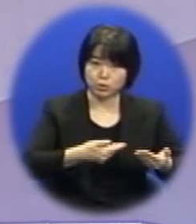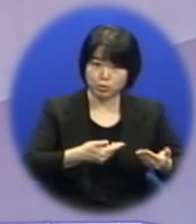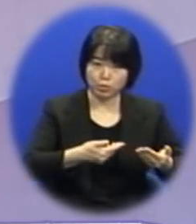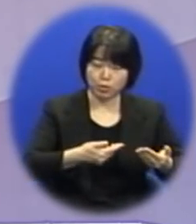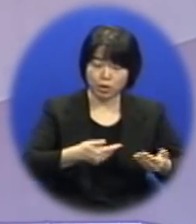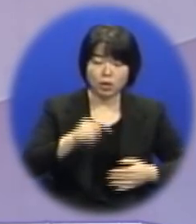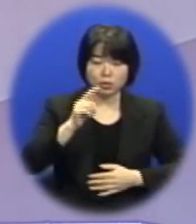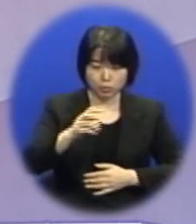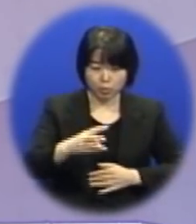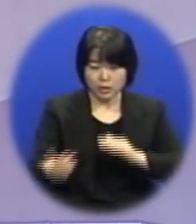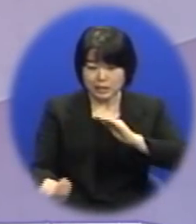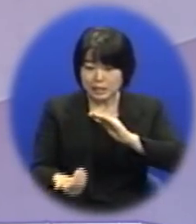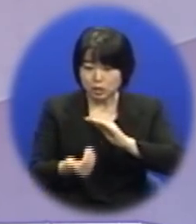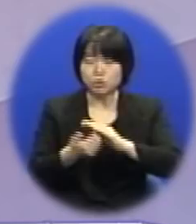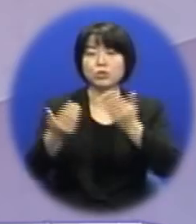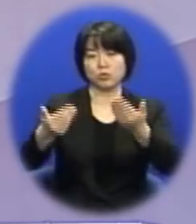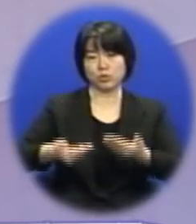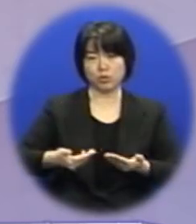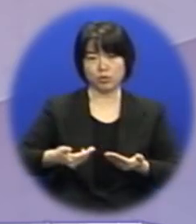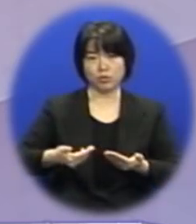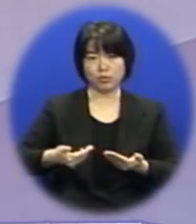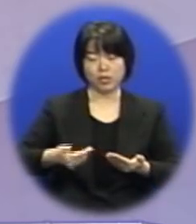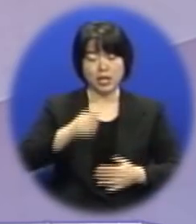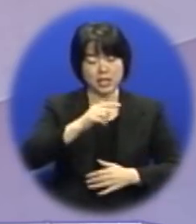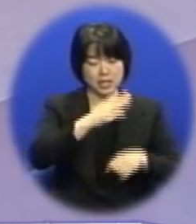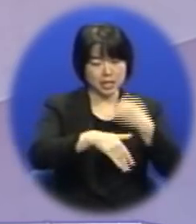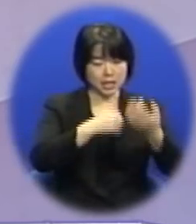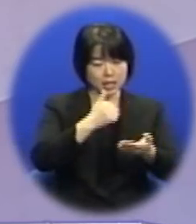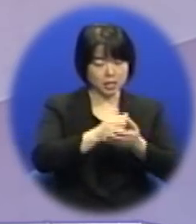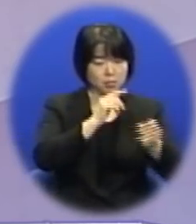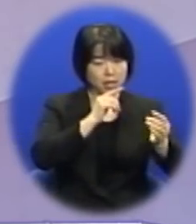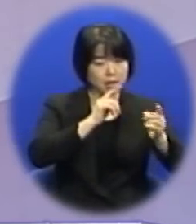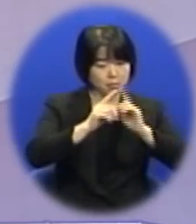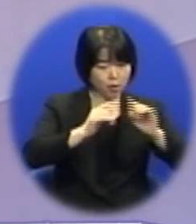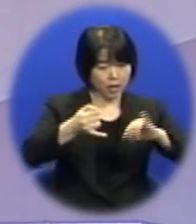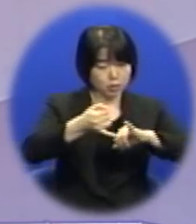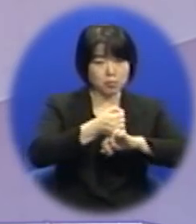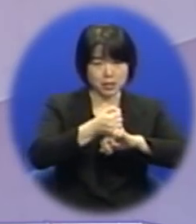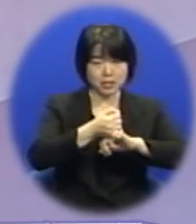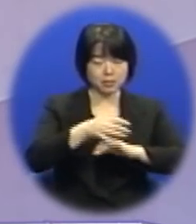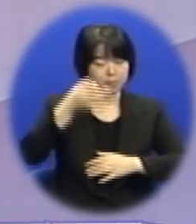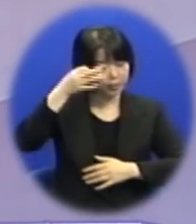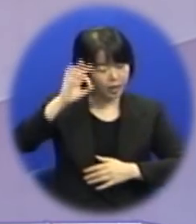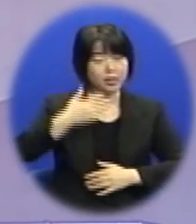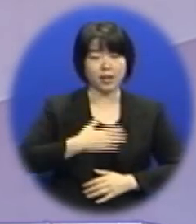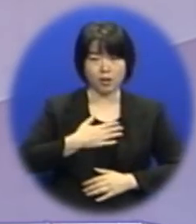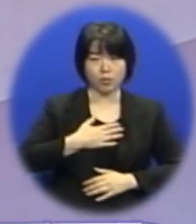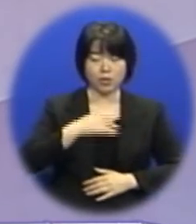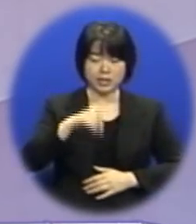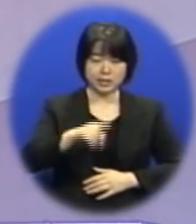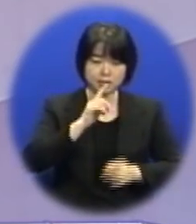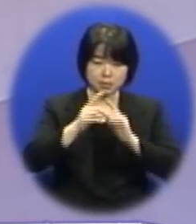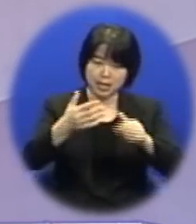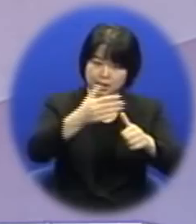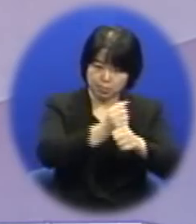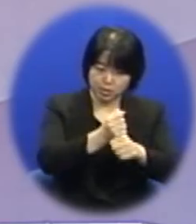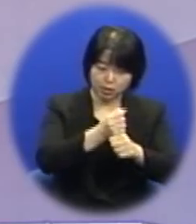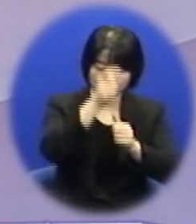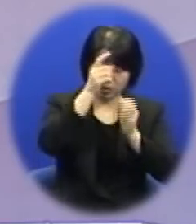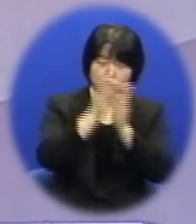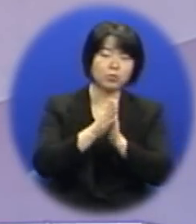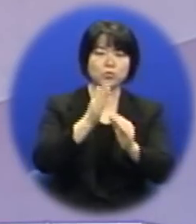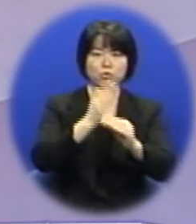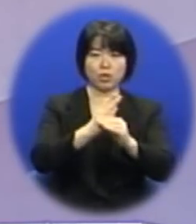약속을 이루시는 거죠. 하나님의 이 약속의 말씀을 깨달아 알고 그리고 그 말씀을 붙잡고 기도하다가 그